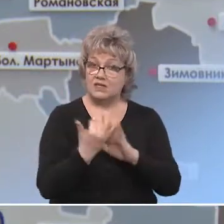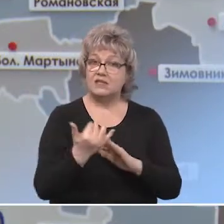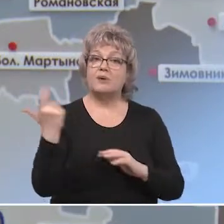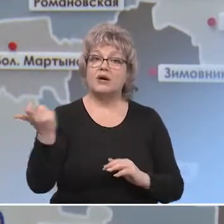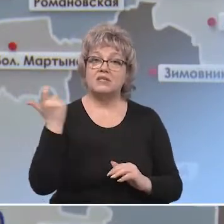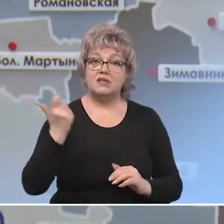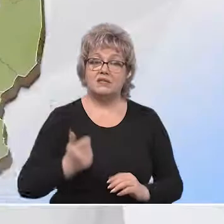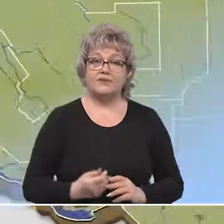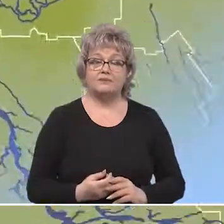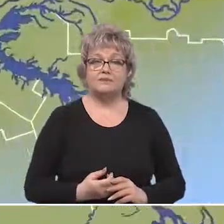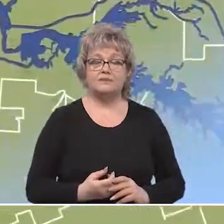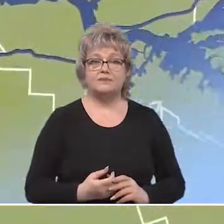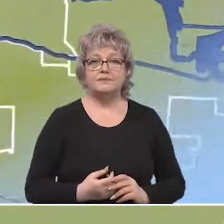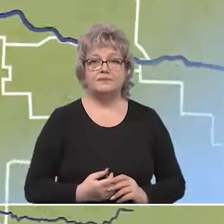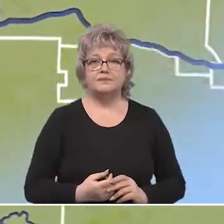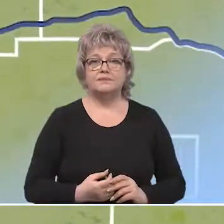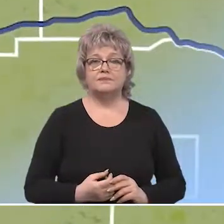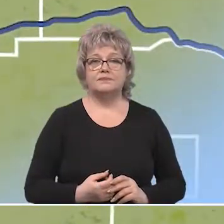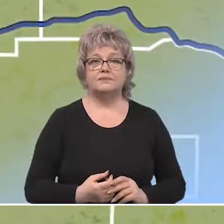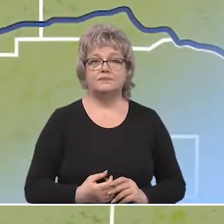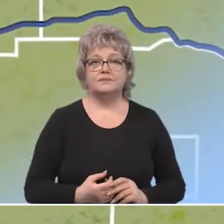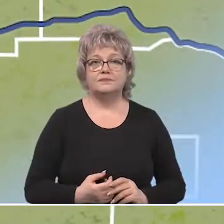в сельском хозяйстве.